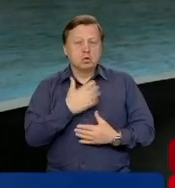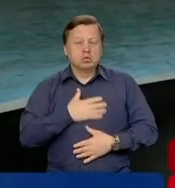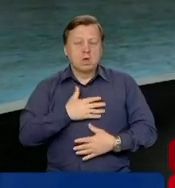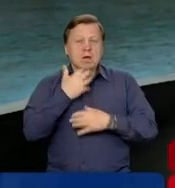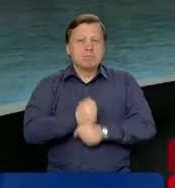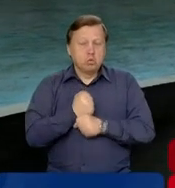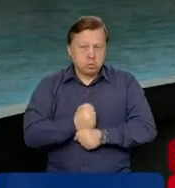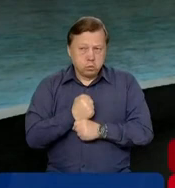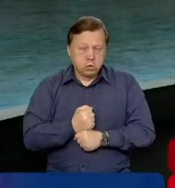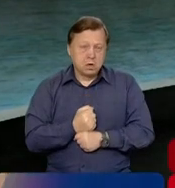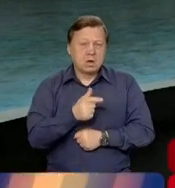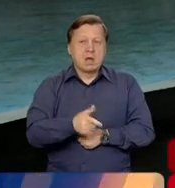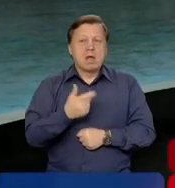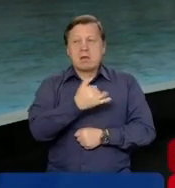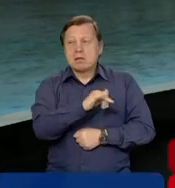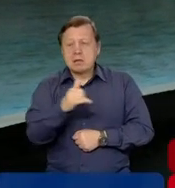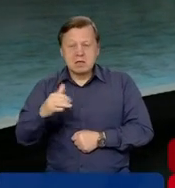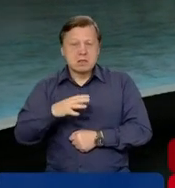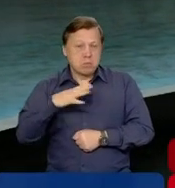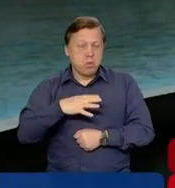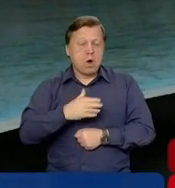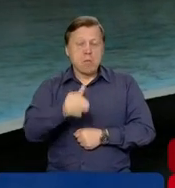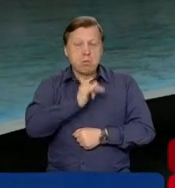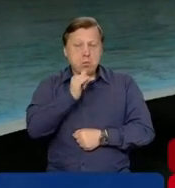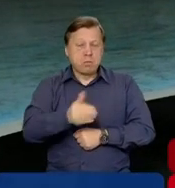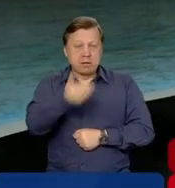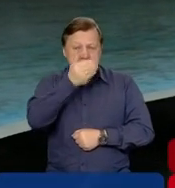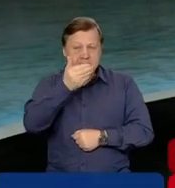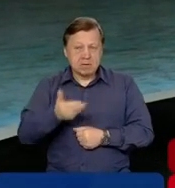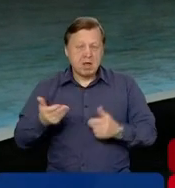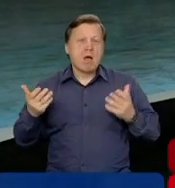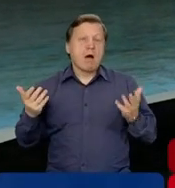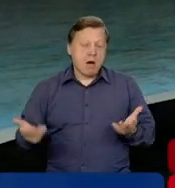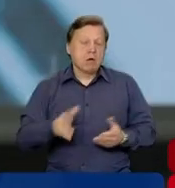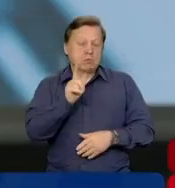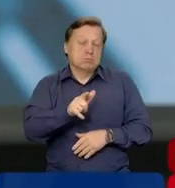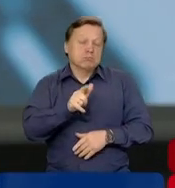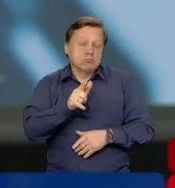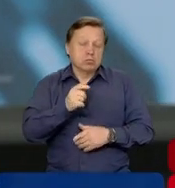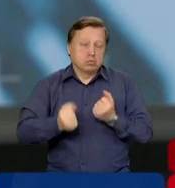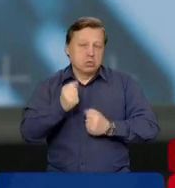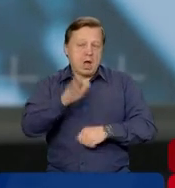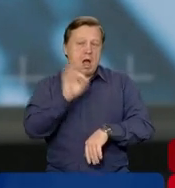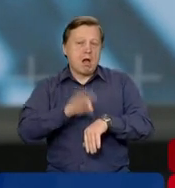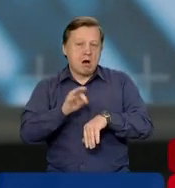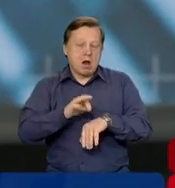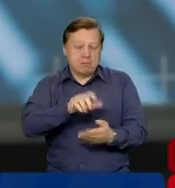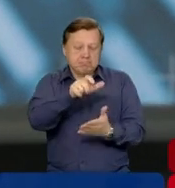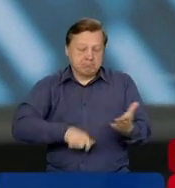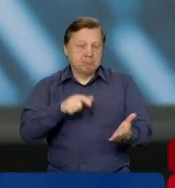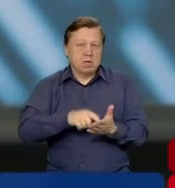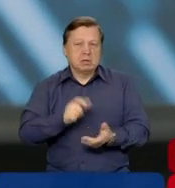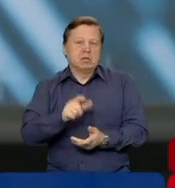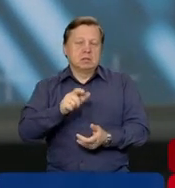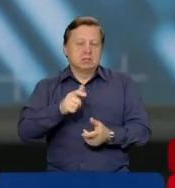rodzajów osłon i nie ma innego wyjścia, to wtedy no, ma pani to medyczne przeciwwskazanie do noszenia maseczki, też osłony twarzy.